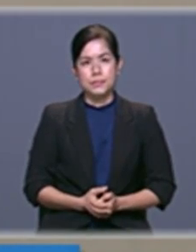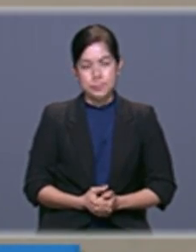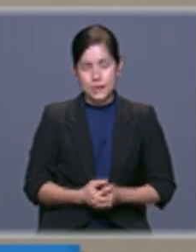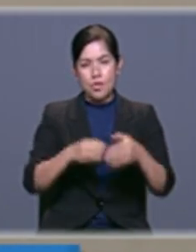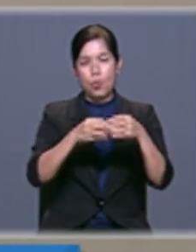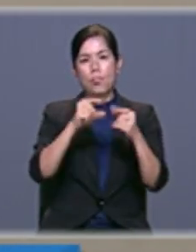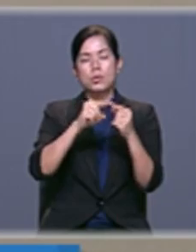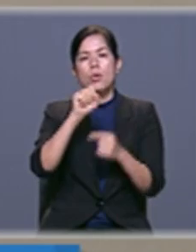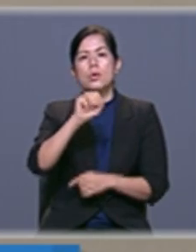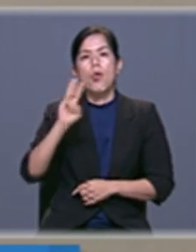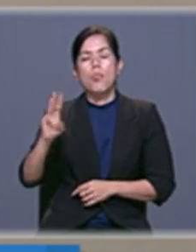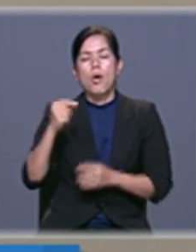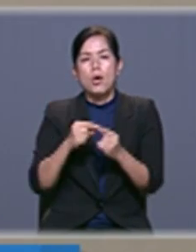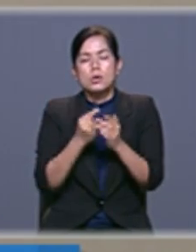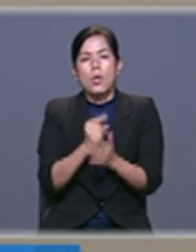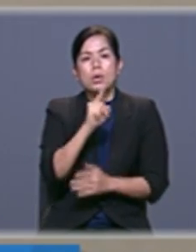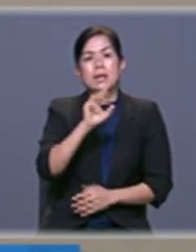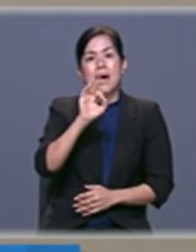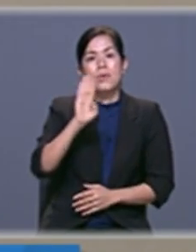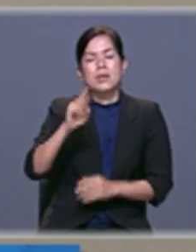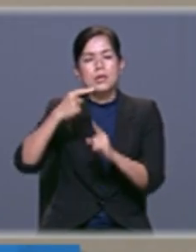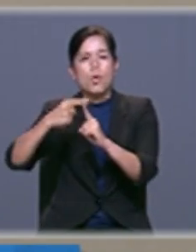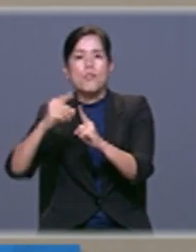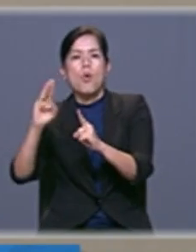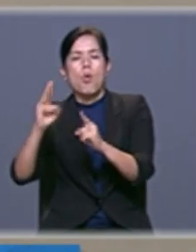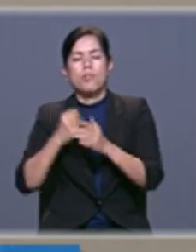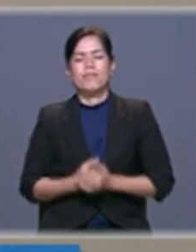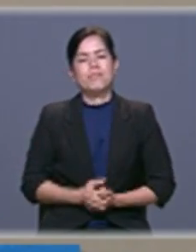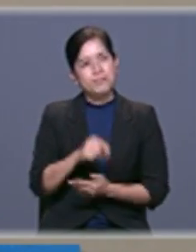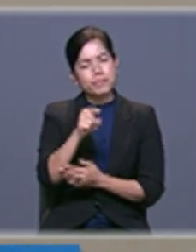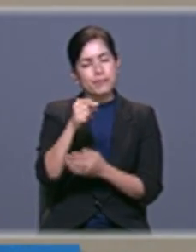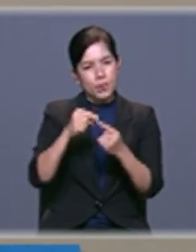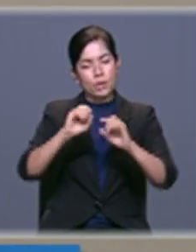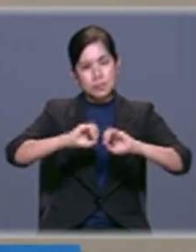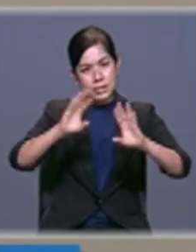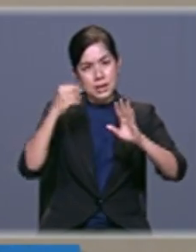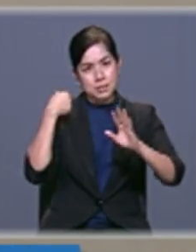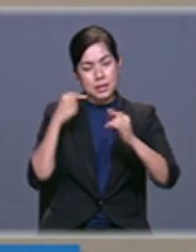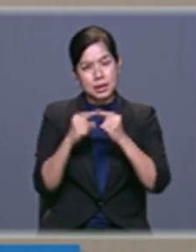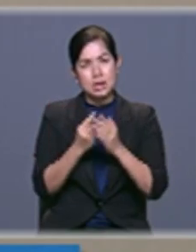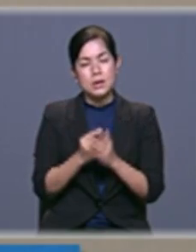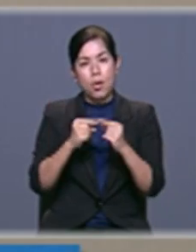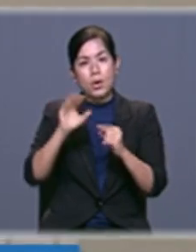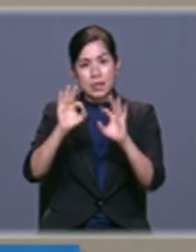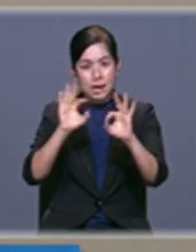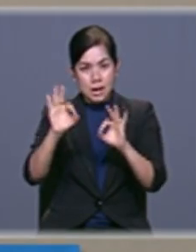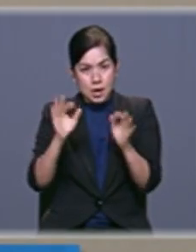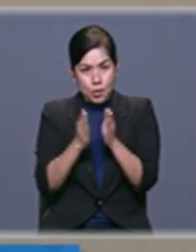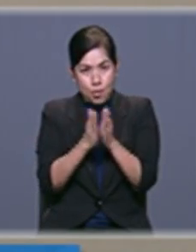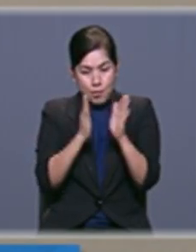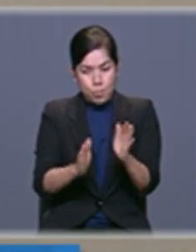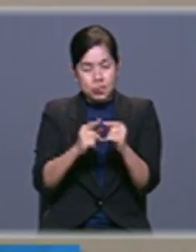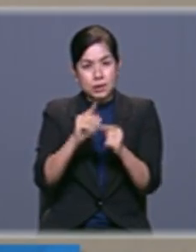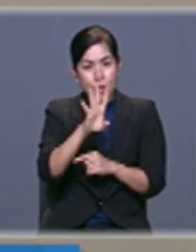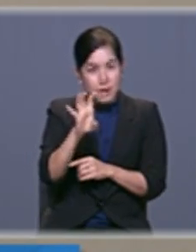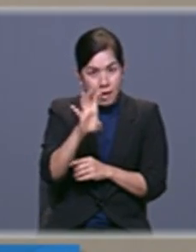งตั้ง194บวก6อันนี้ก็ชัดเจนไปแล้ว6นะอีก194ก็จะต้องสรรหาให้ได้400คนใช่ไหมแล้วต่อมา